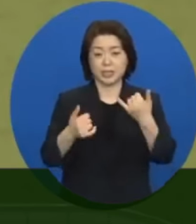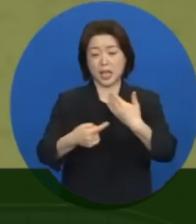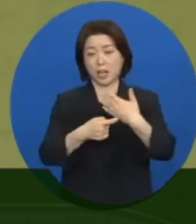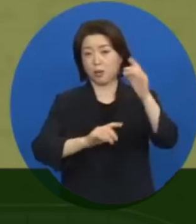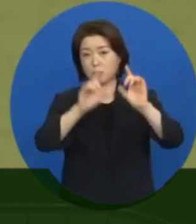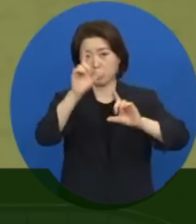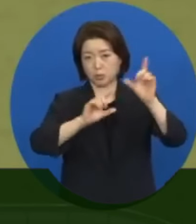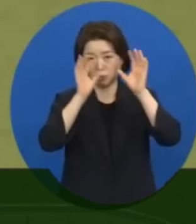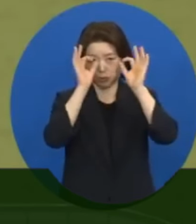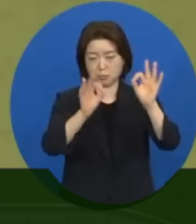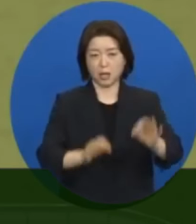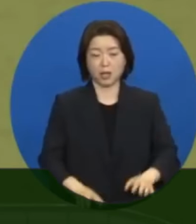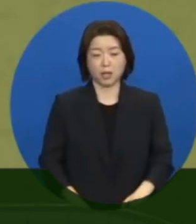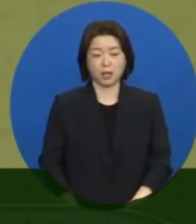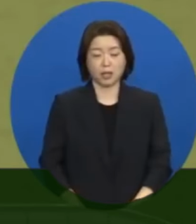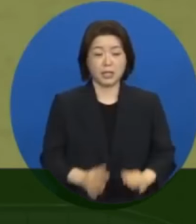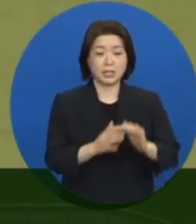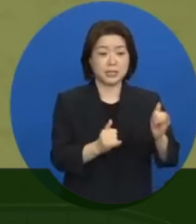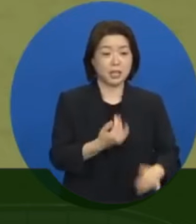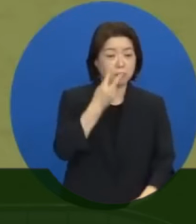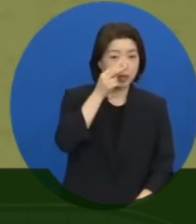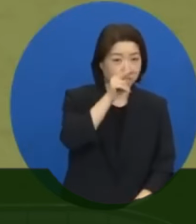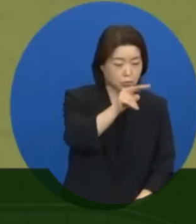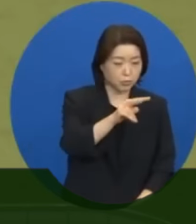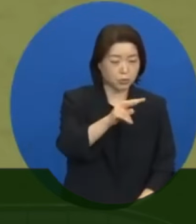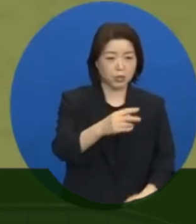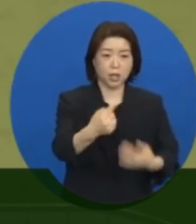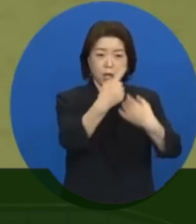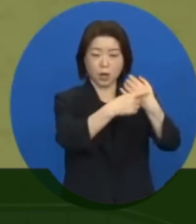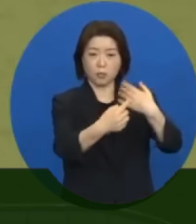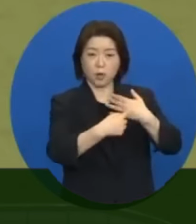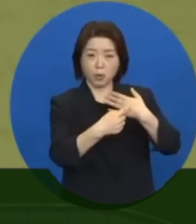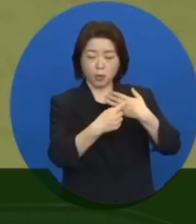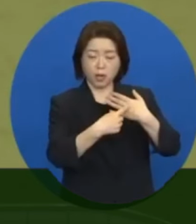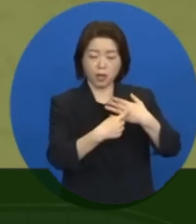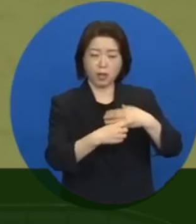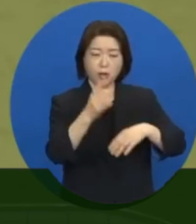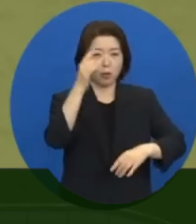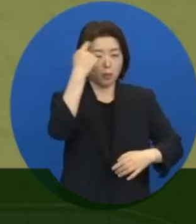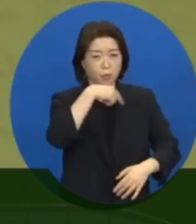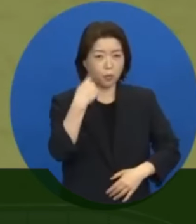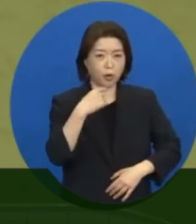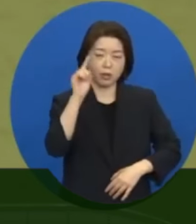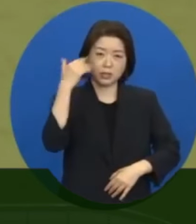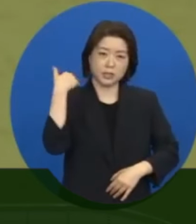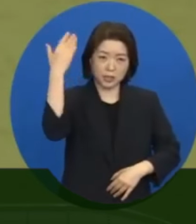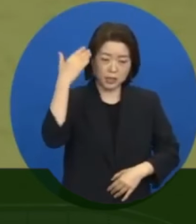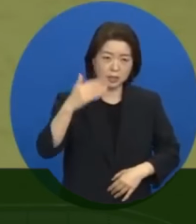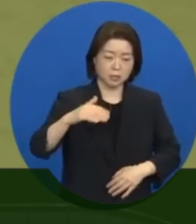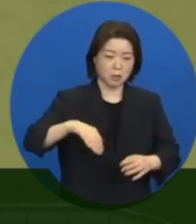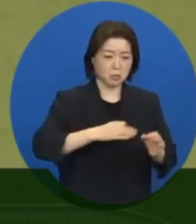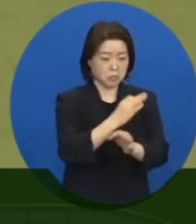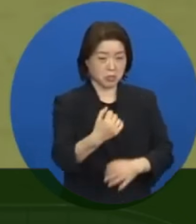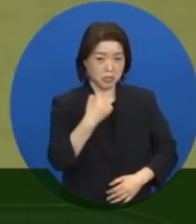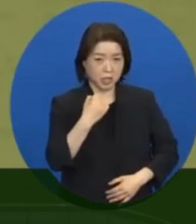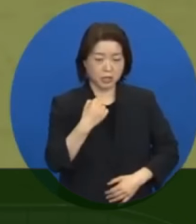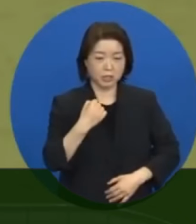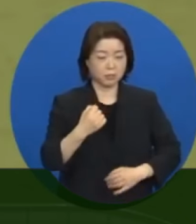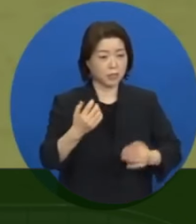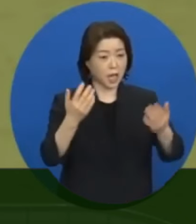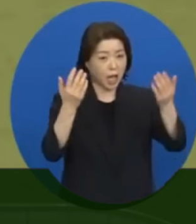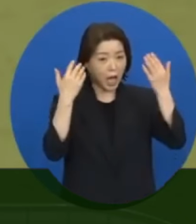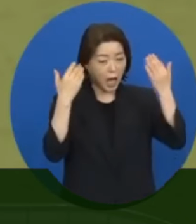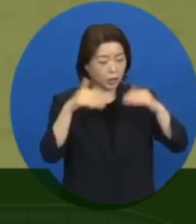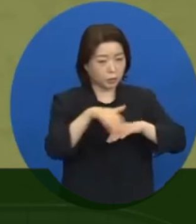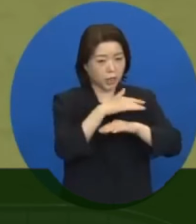봅니다 두를 보는 것이 뭐가 있냐면 외모 키 경제력 저의 학벌 배경 그냥 눈으로